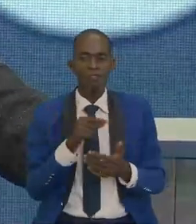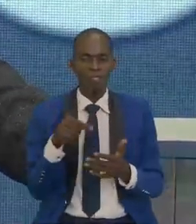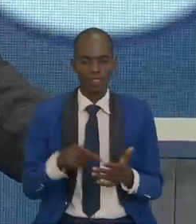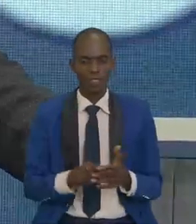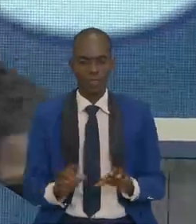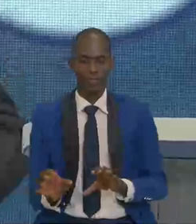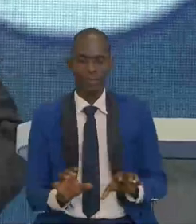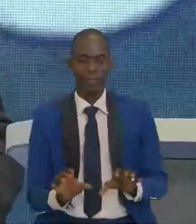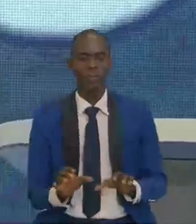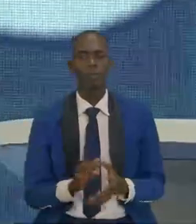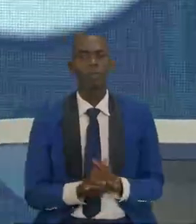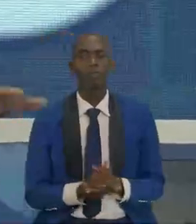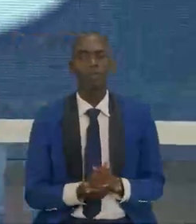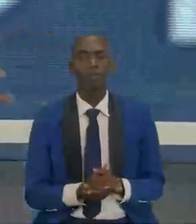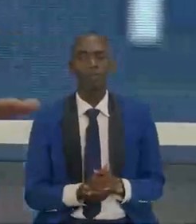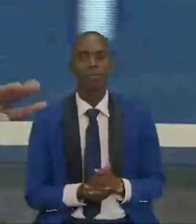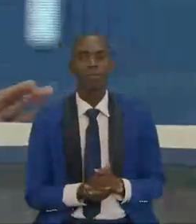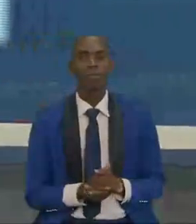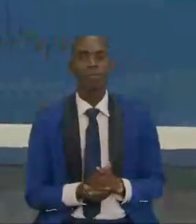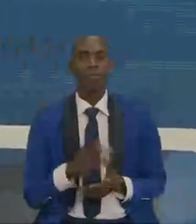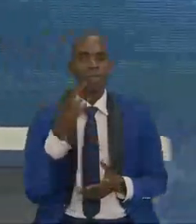aura son accomplissement.